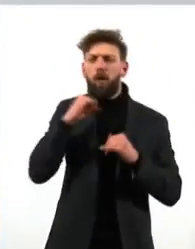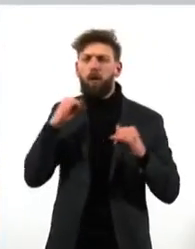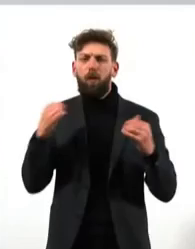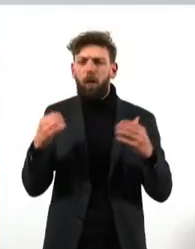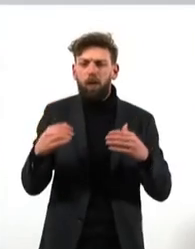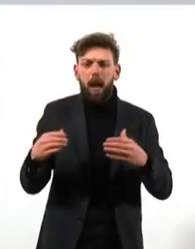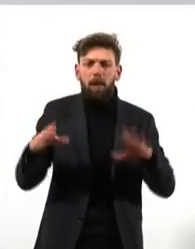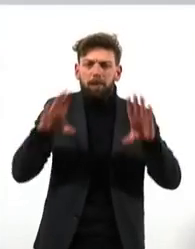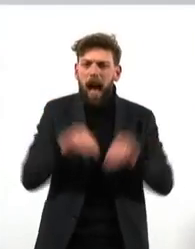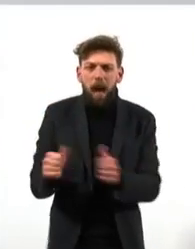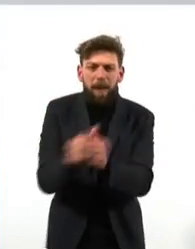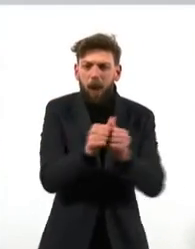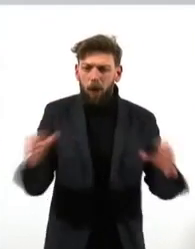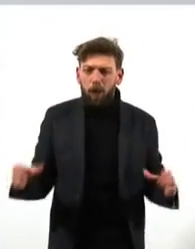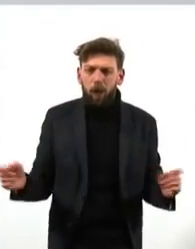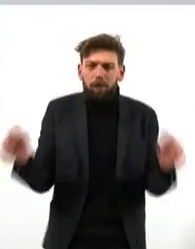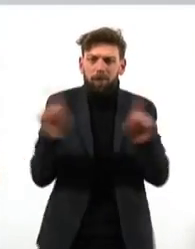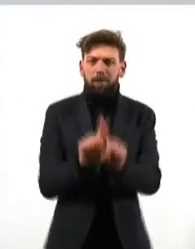différents